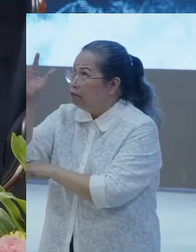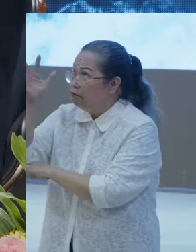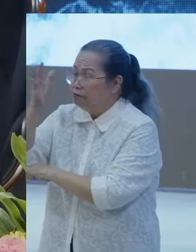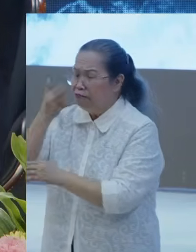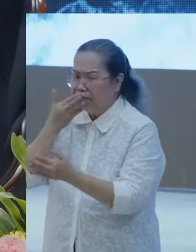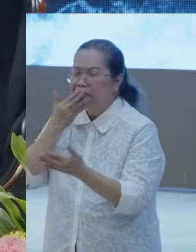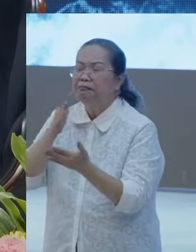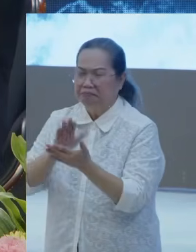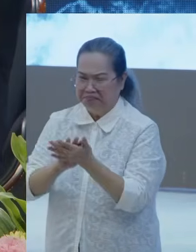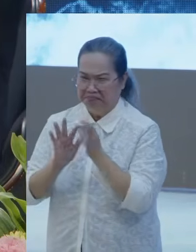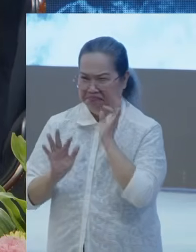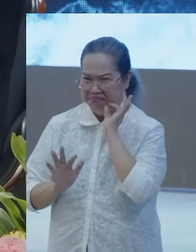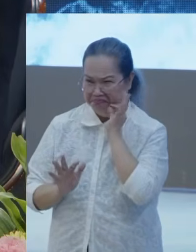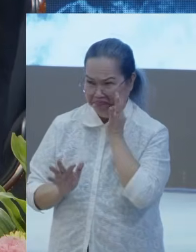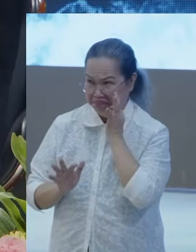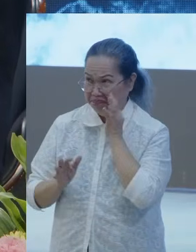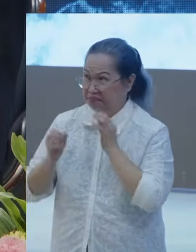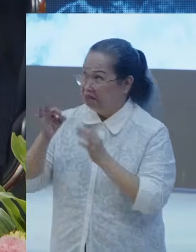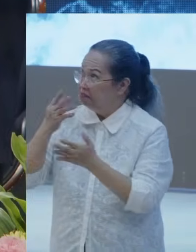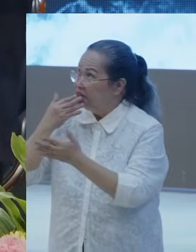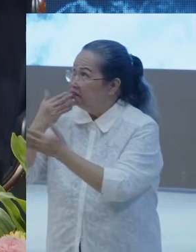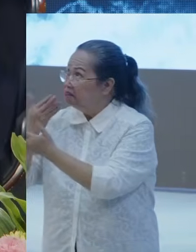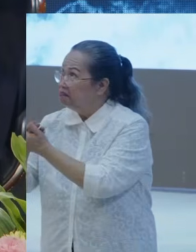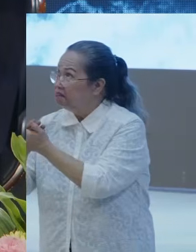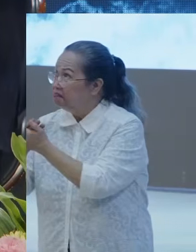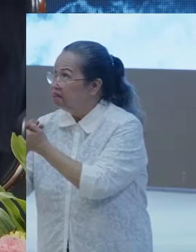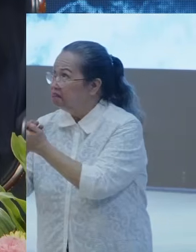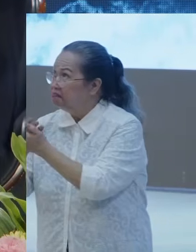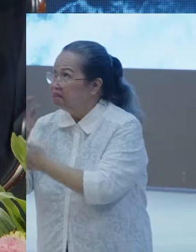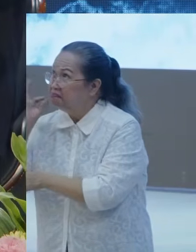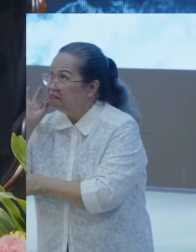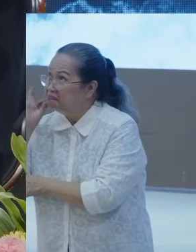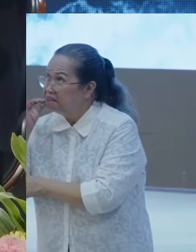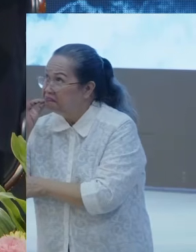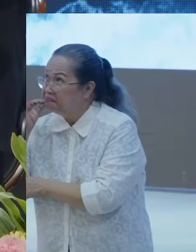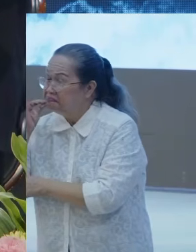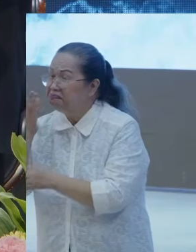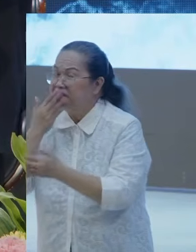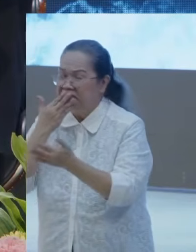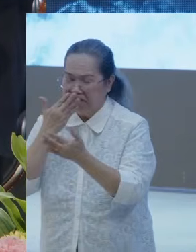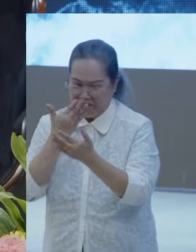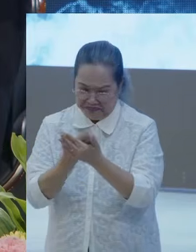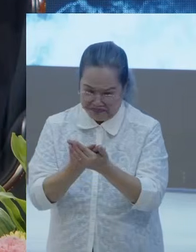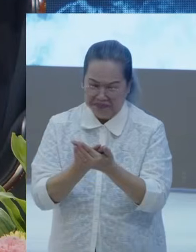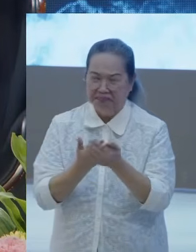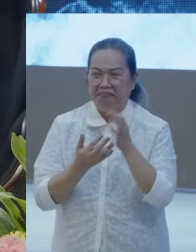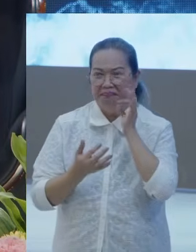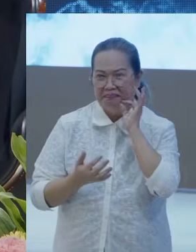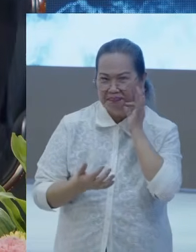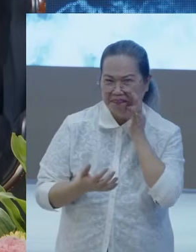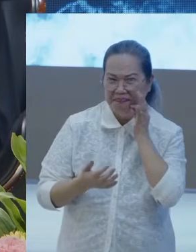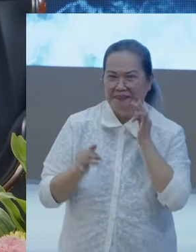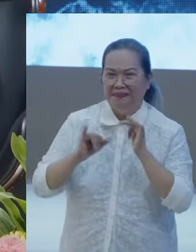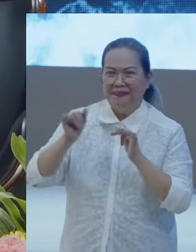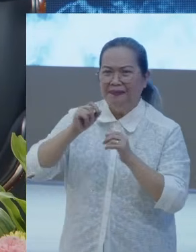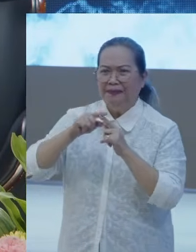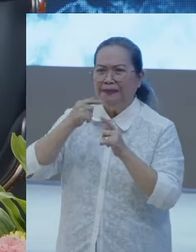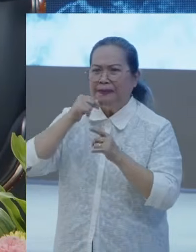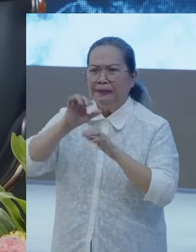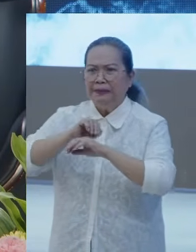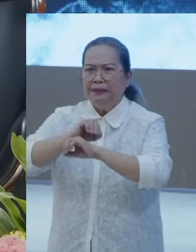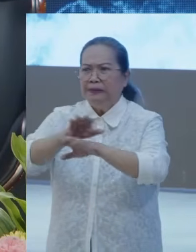make the tree bad and its fruit bad, for the tree is known by its fruit. So, hindi lang ito